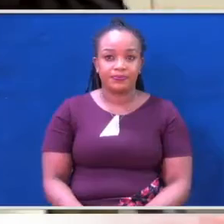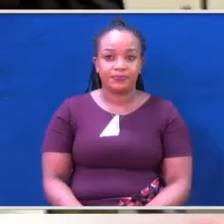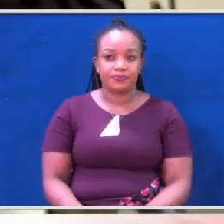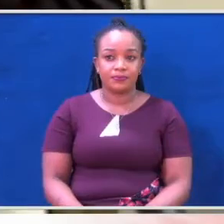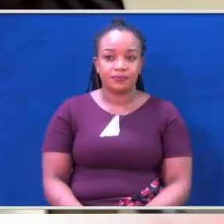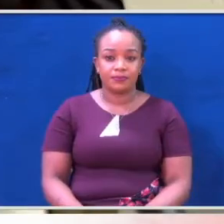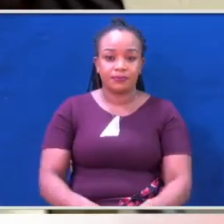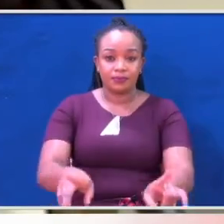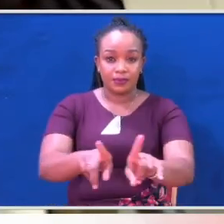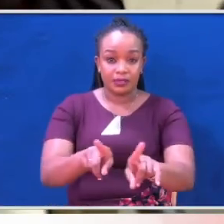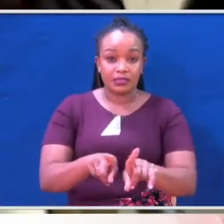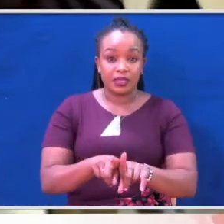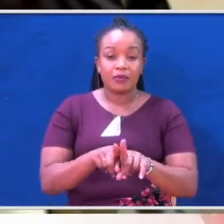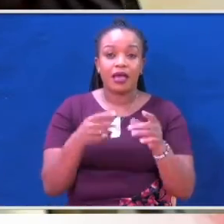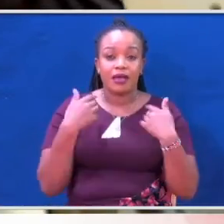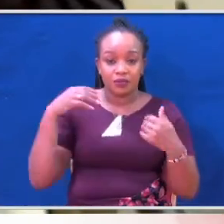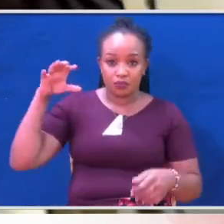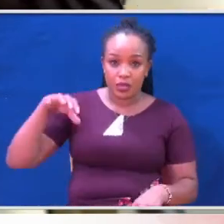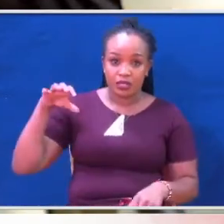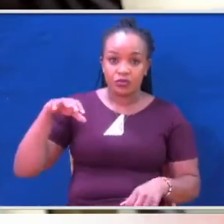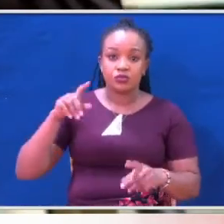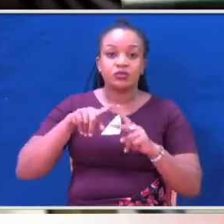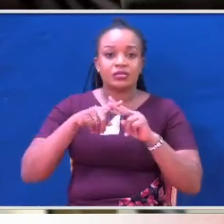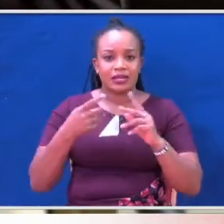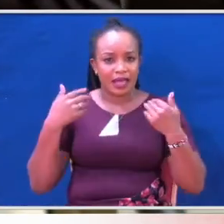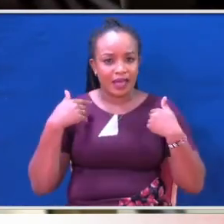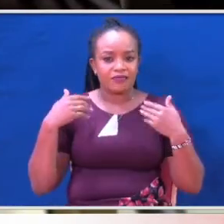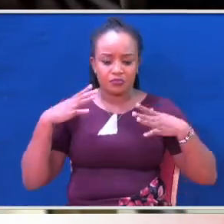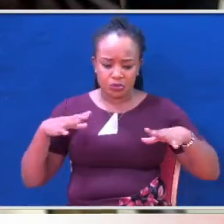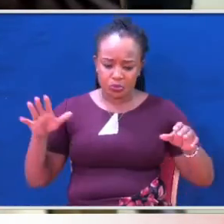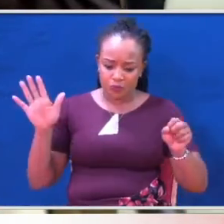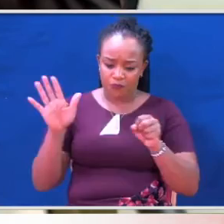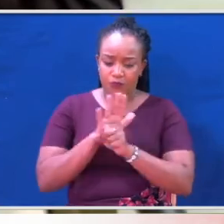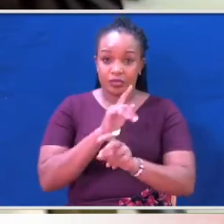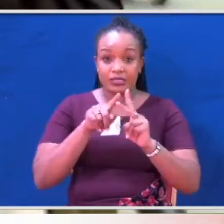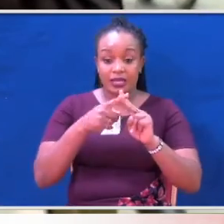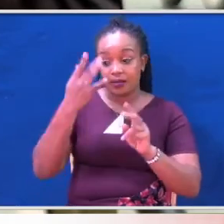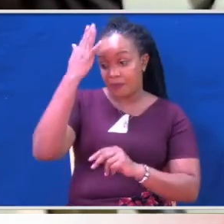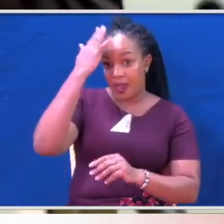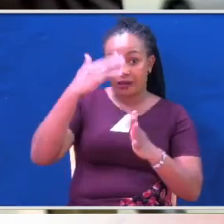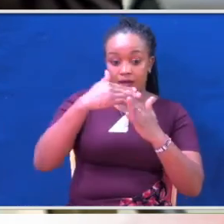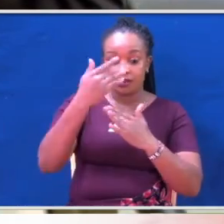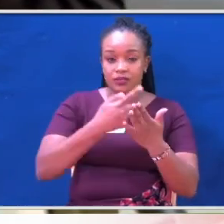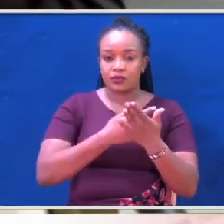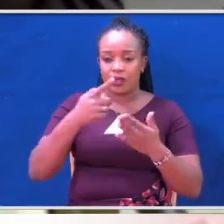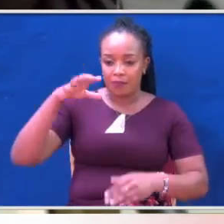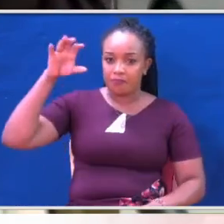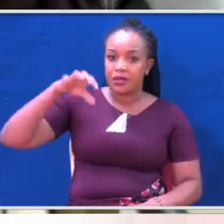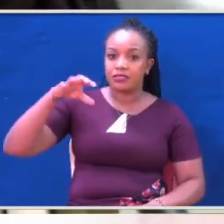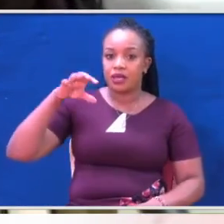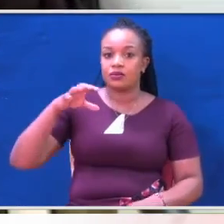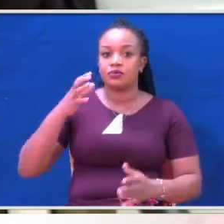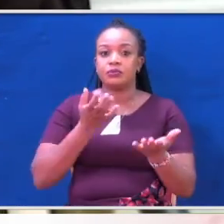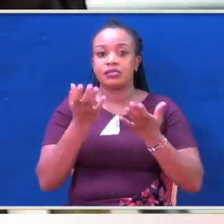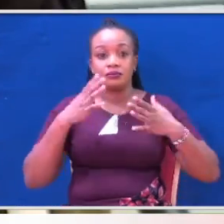With the public transport expected to start carrying full capacity starting Monday next week, the matatu operators and